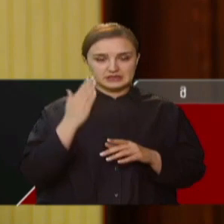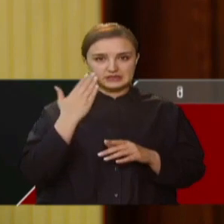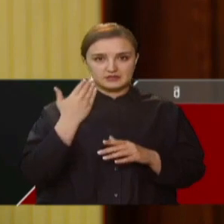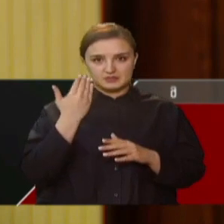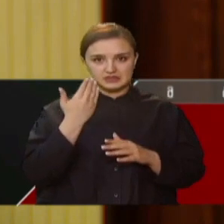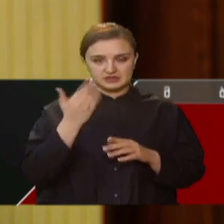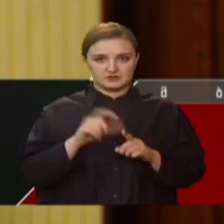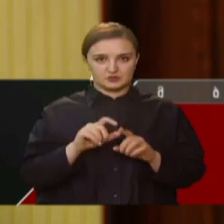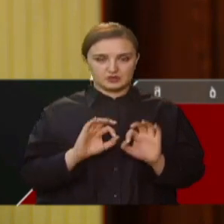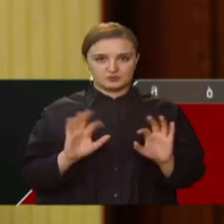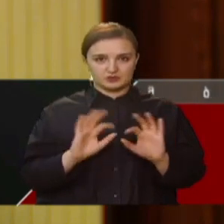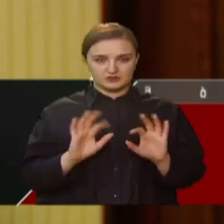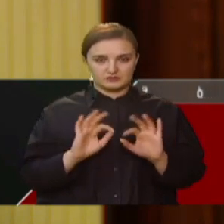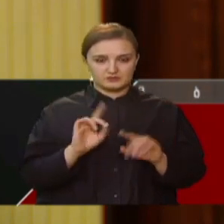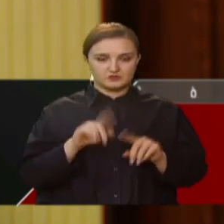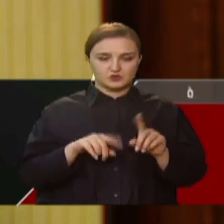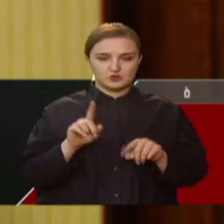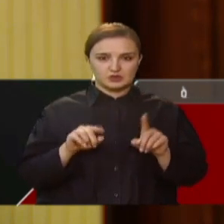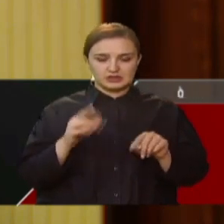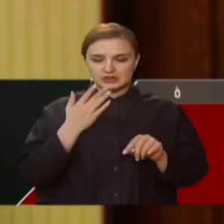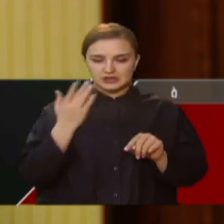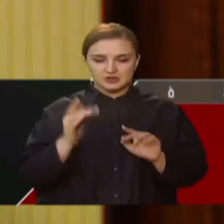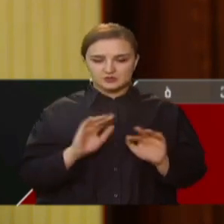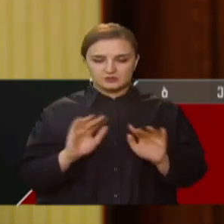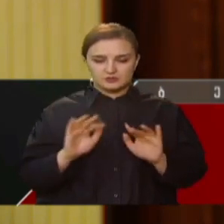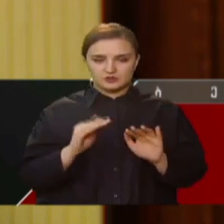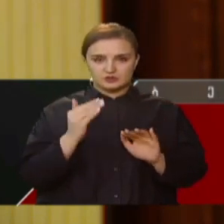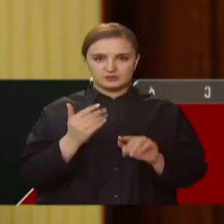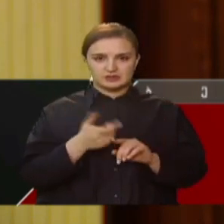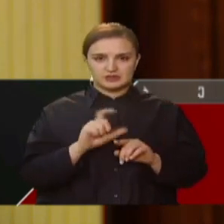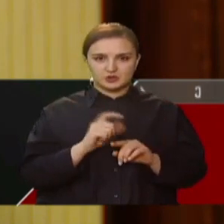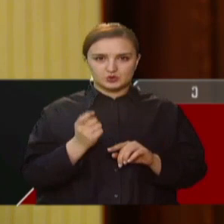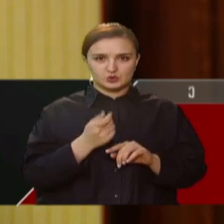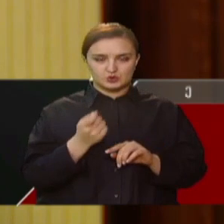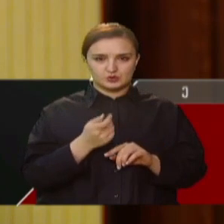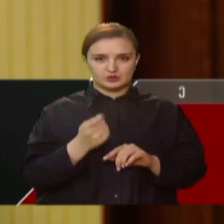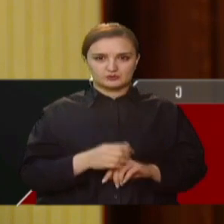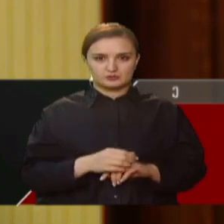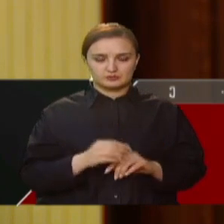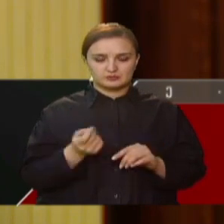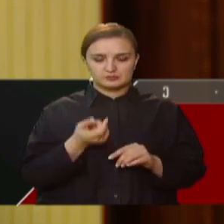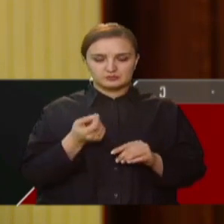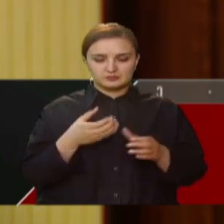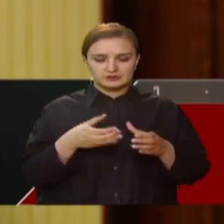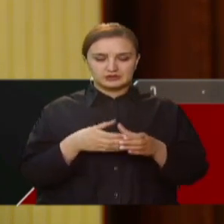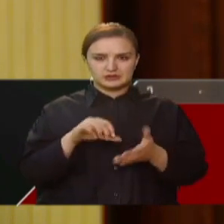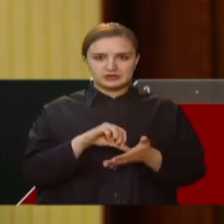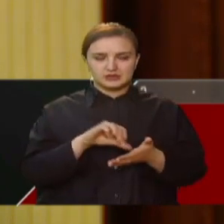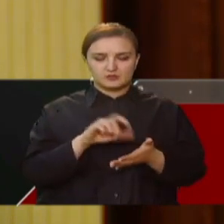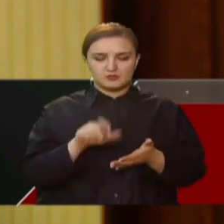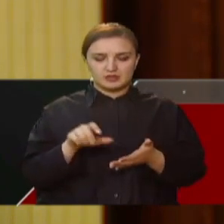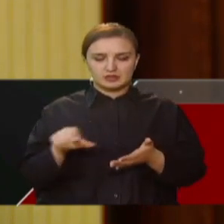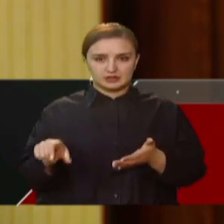სამარცხვინო გამონათქვამები ზოგიერთი ნაციონალური მოძრაობის ძალიან ცოტა მცირე